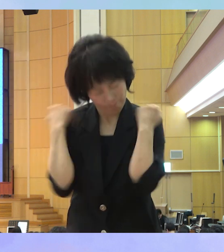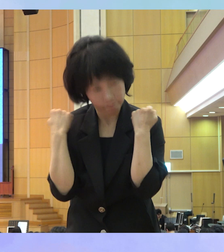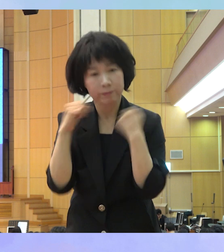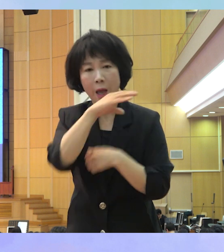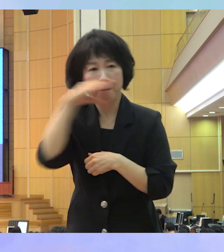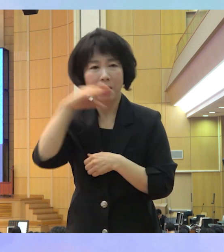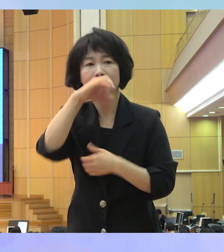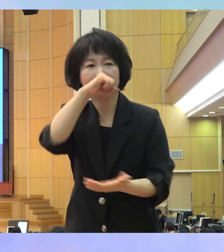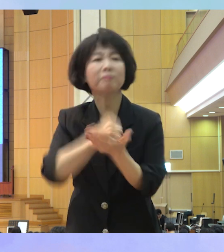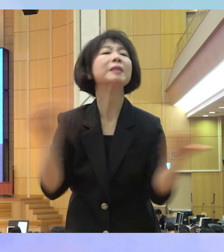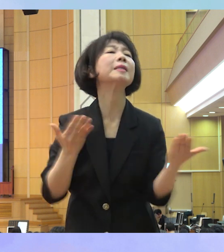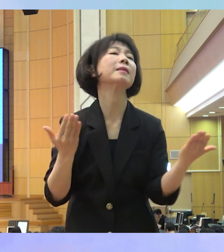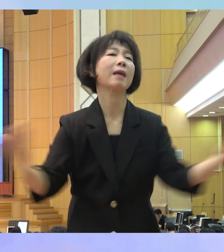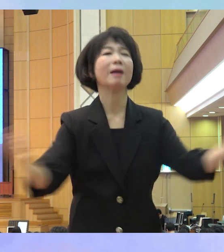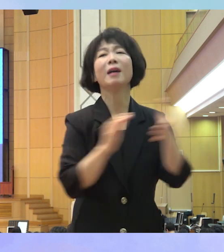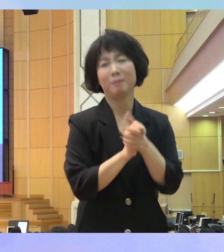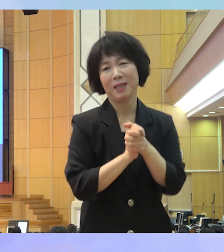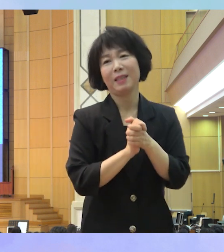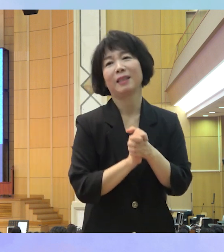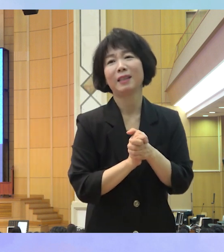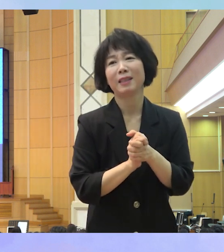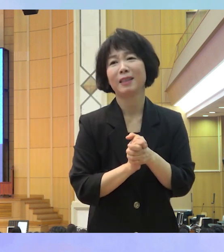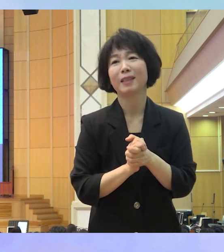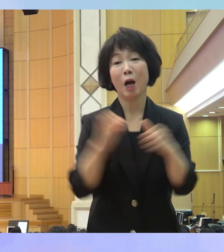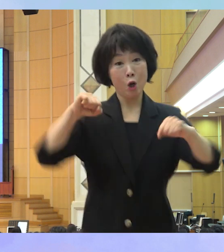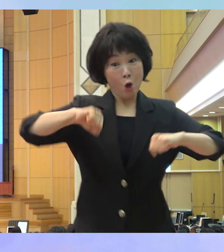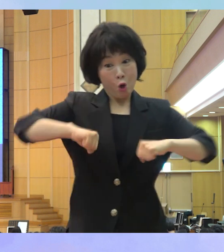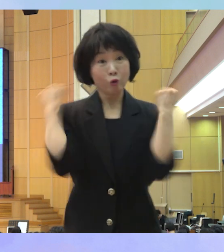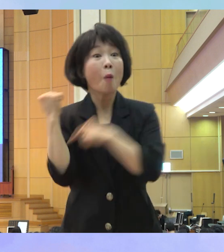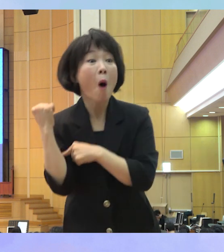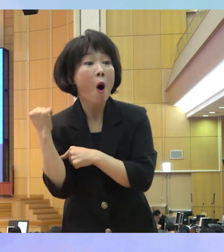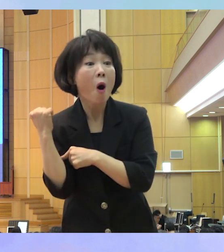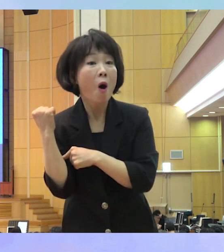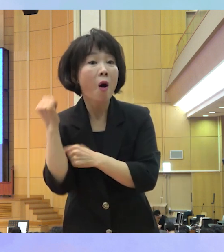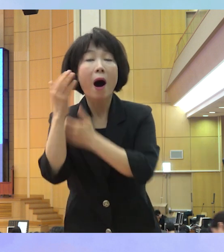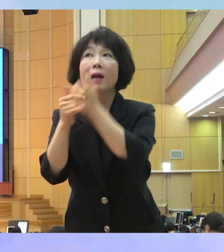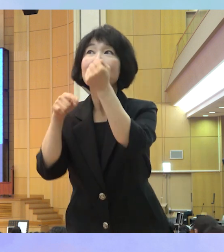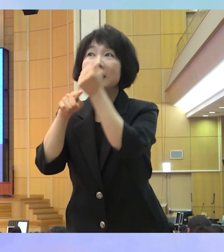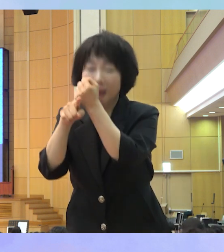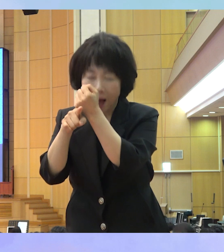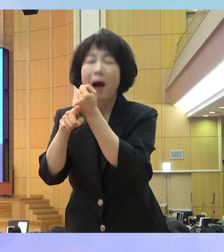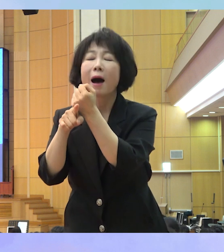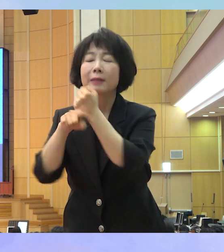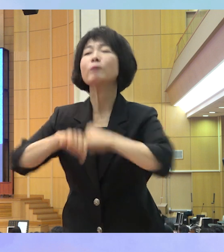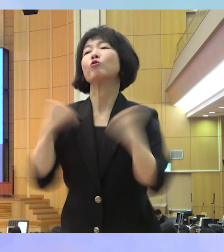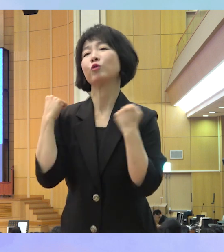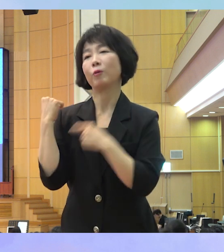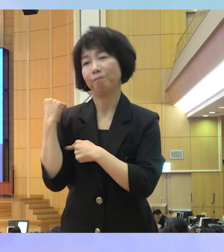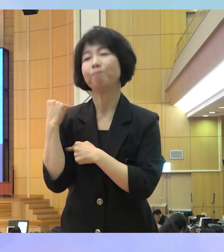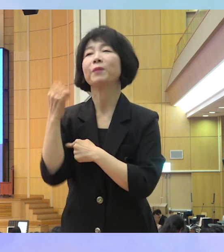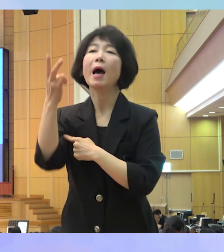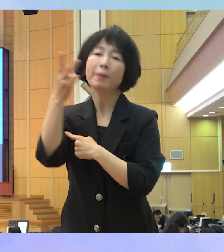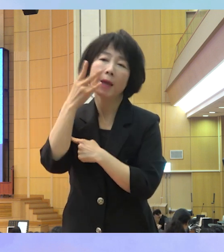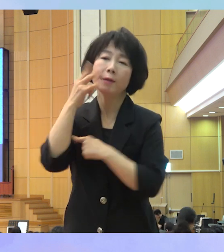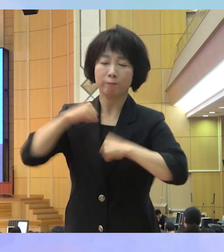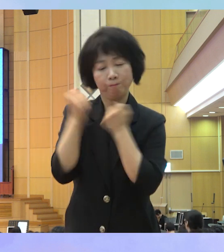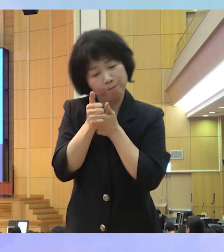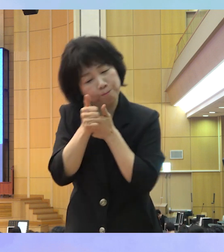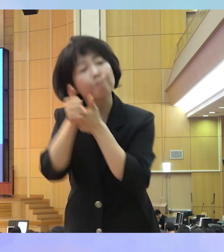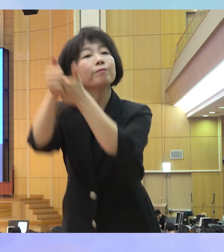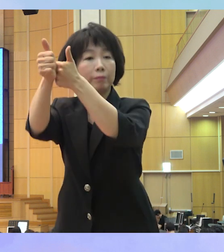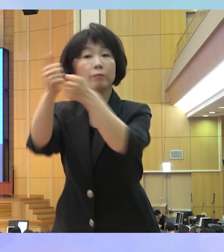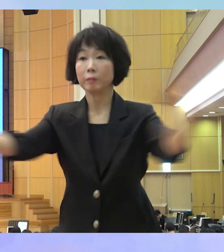얘기를 해주고 있는 거거든요. 그래서 순종이란 먼저 그 뜻의 기쁨을 표시하고 순순히 따르는 거,